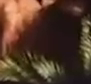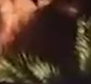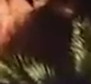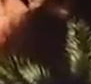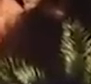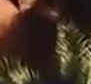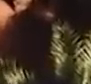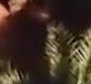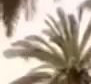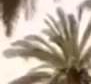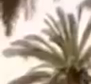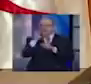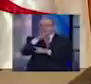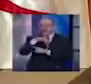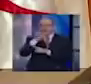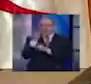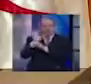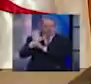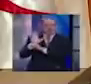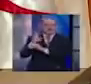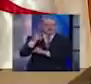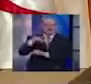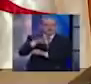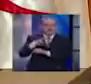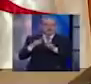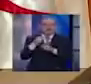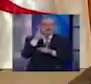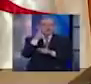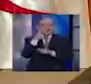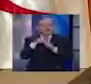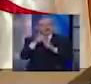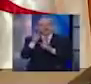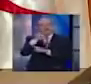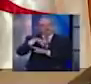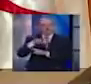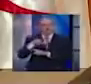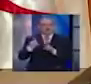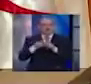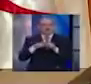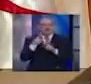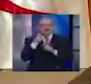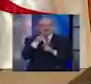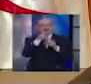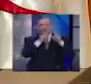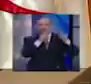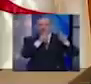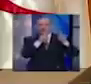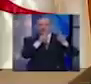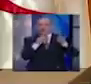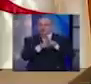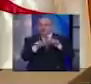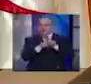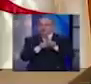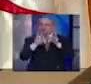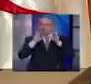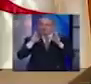نقصهم les factures des importations. شحال نقصنا هذا العام نقصنا وي parce qu'il y a eu le corona, le confinement, parce qu'on n'a pas beaucoup de, on n'a pas consommé